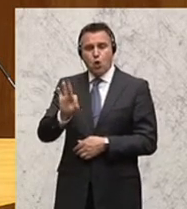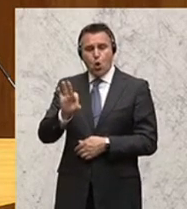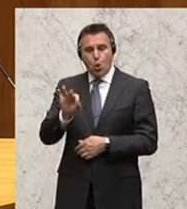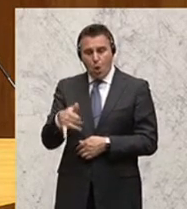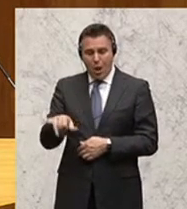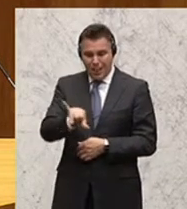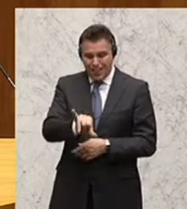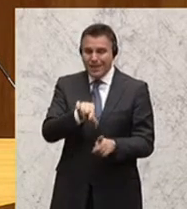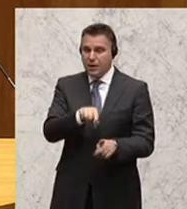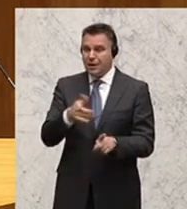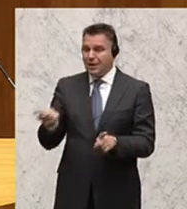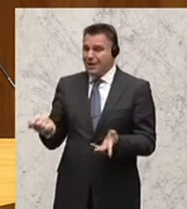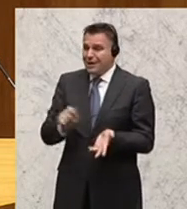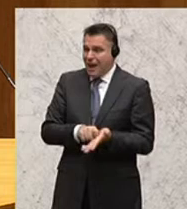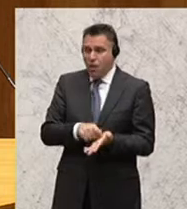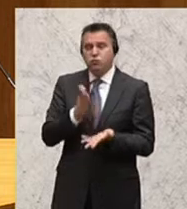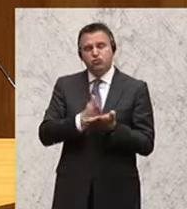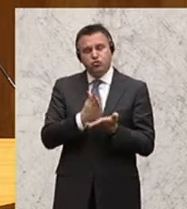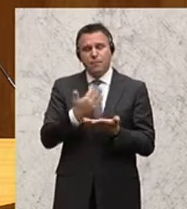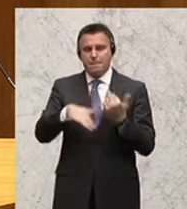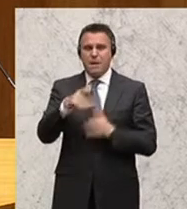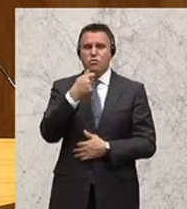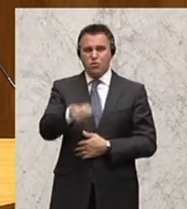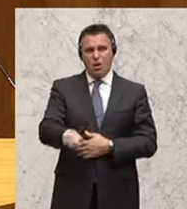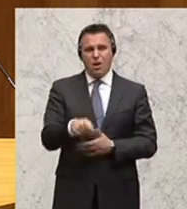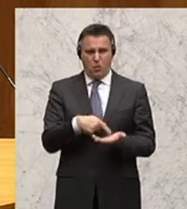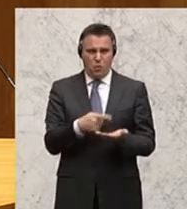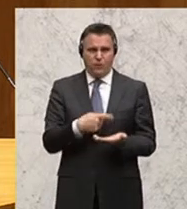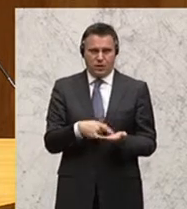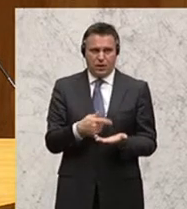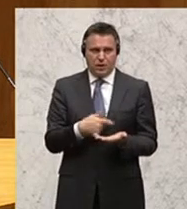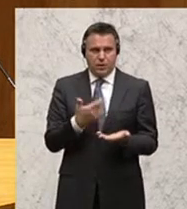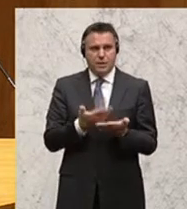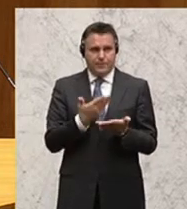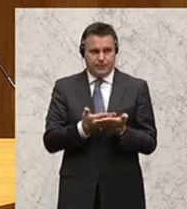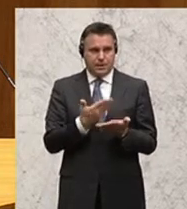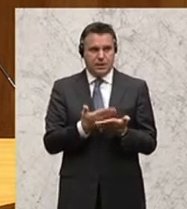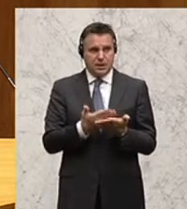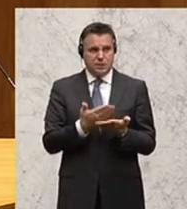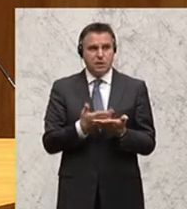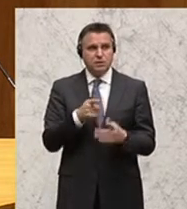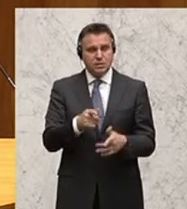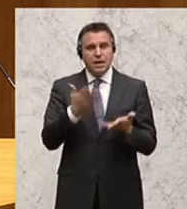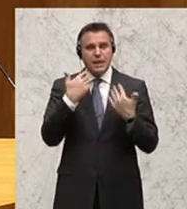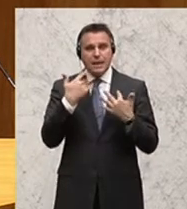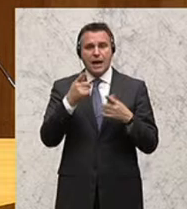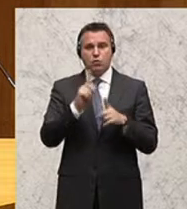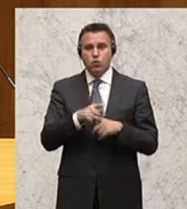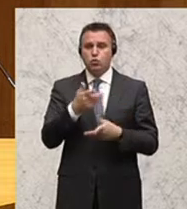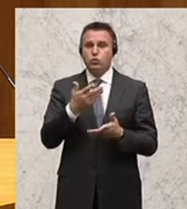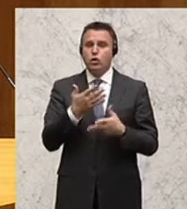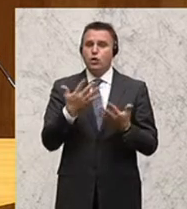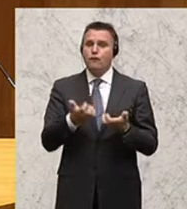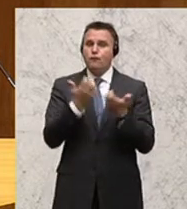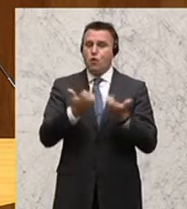im Ankauf mit einem finanziellen Mehraufwand verbunden. Der uneingeschränkte Betrieb von Land- und